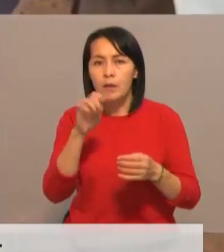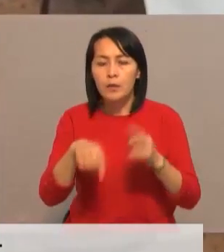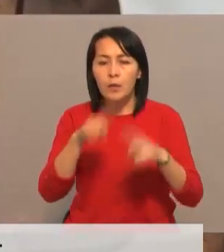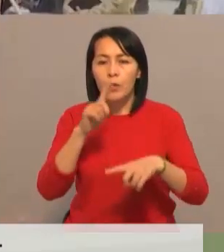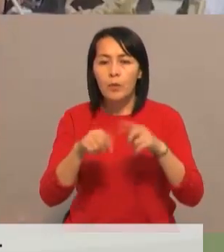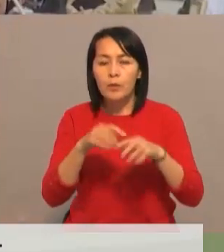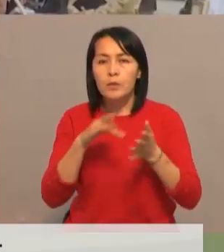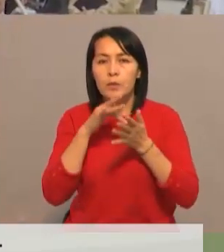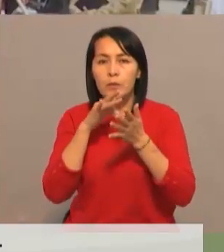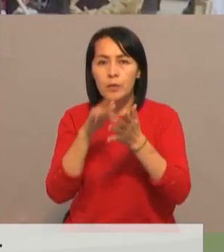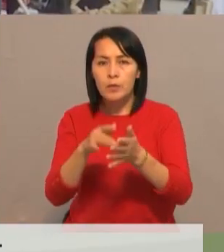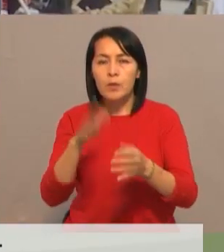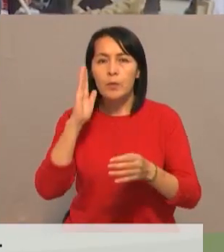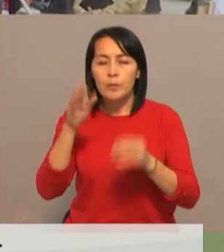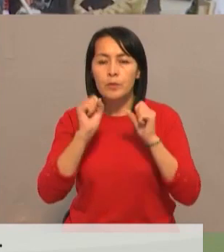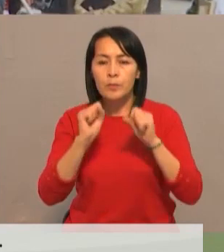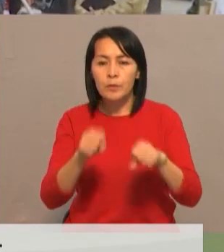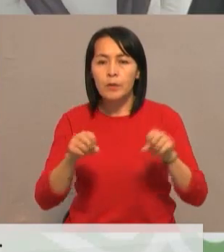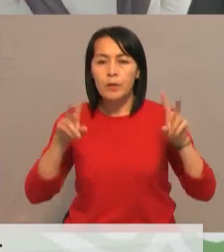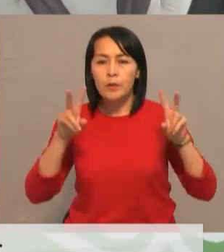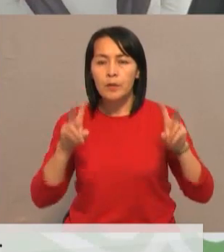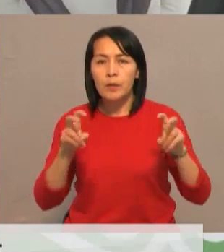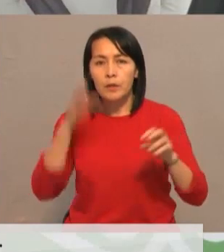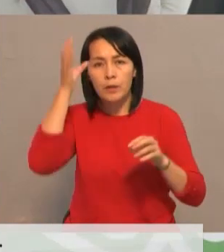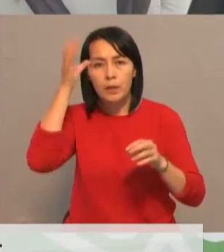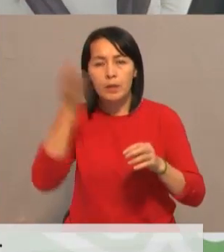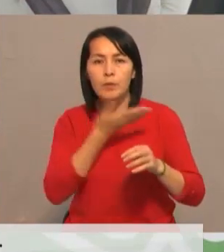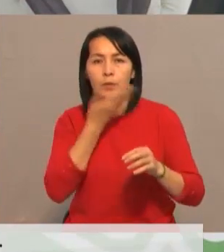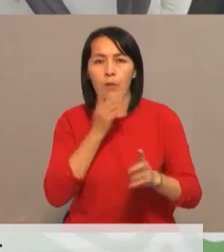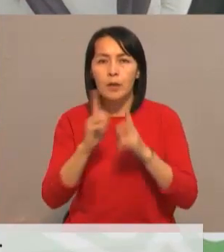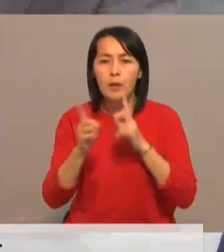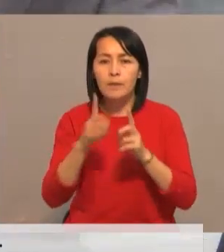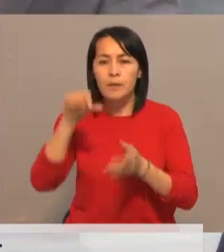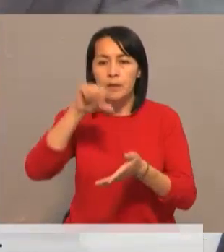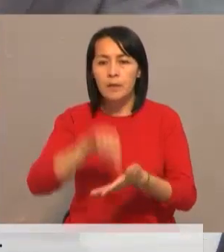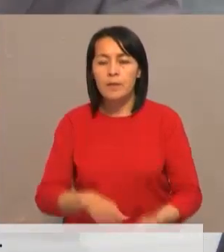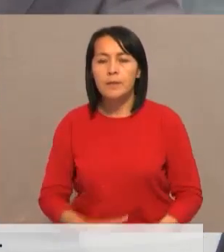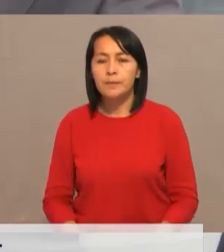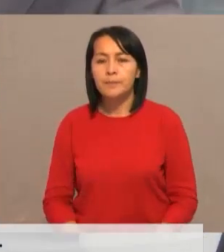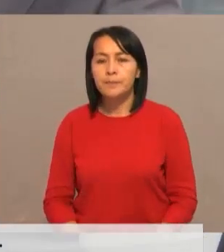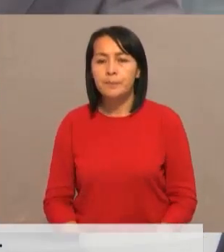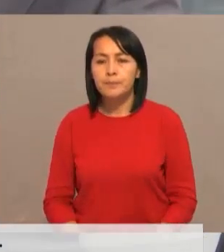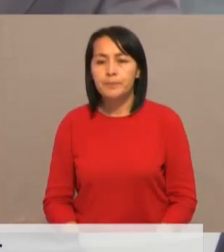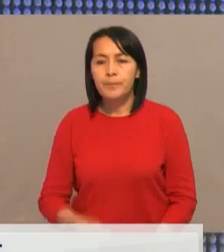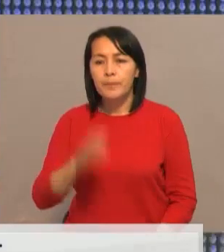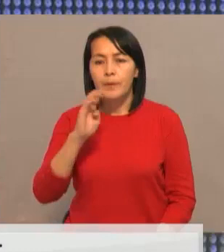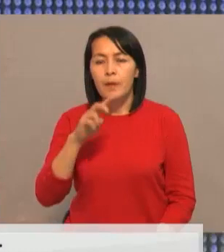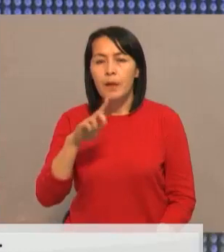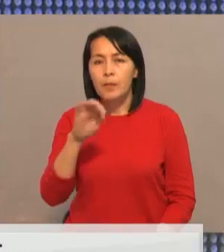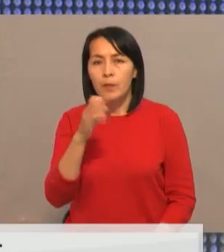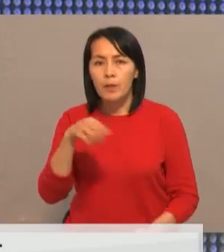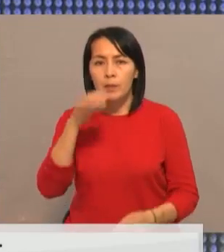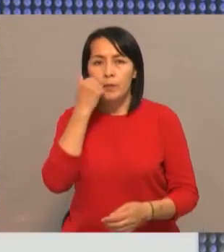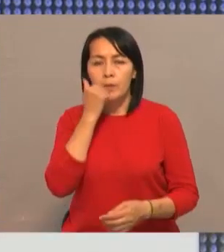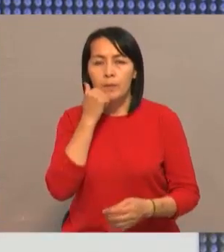отаны, туристік әлеуеті мен болашақ мүмкіндіктері тақырыбындағы ғылыми-теориялық конференцияға қатысты. Әл-Фараби бабаның